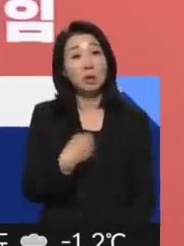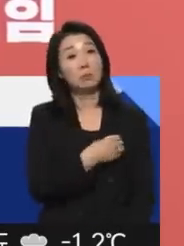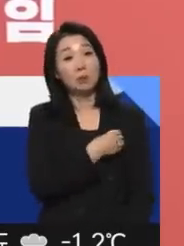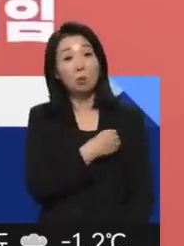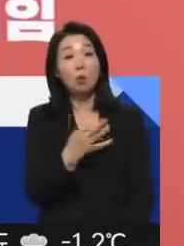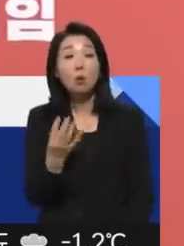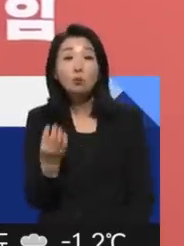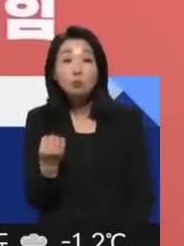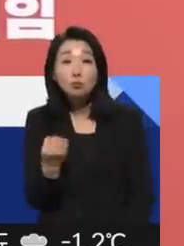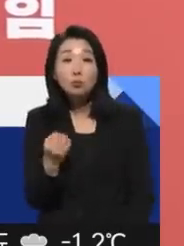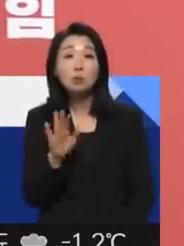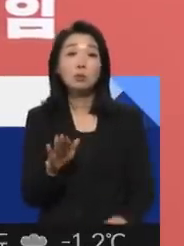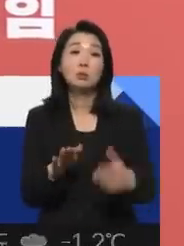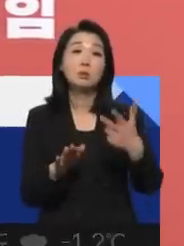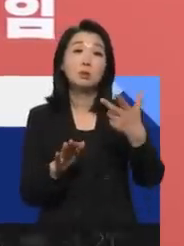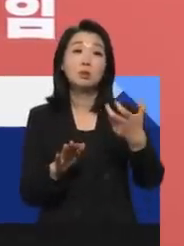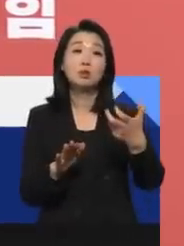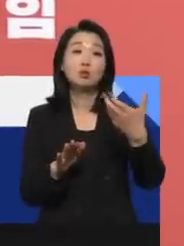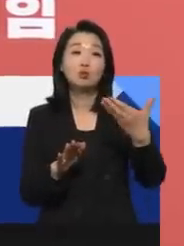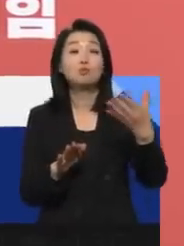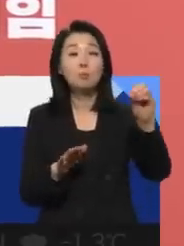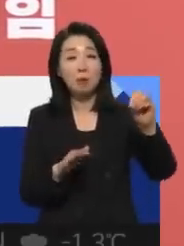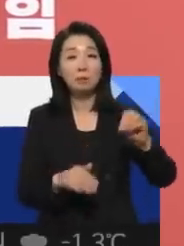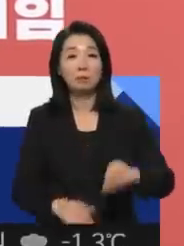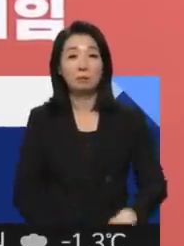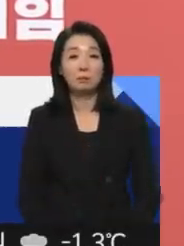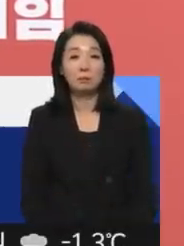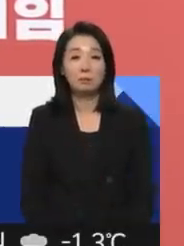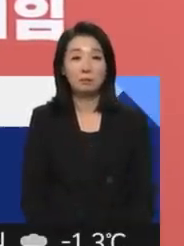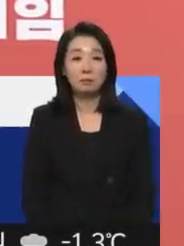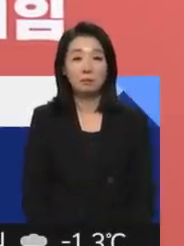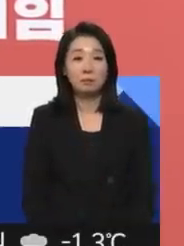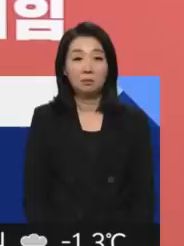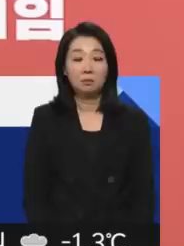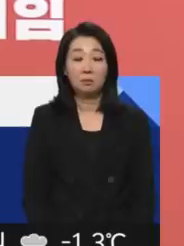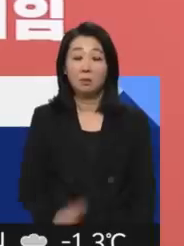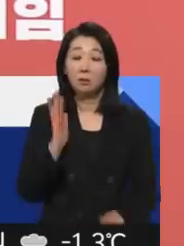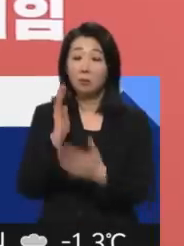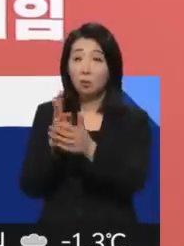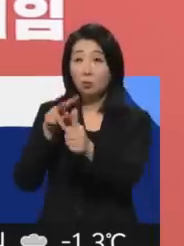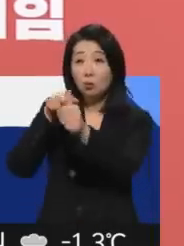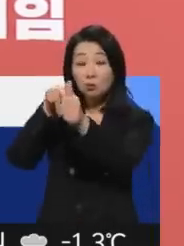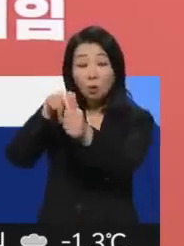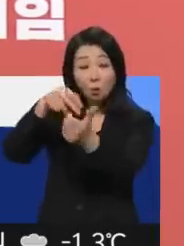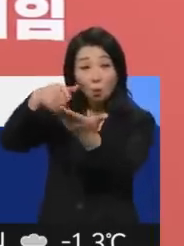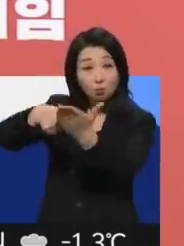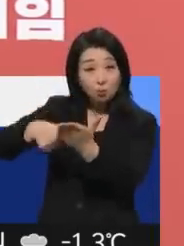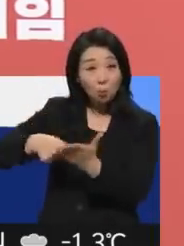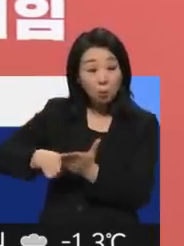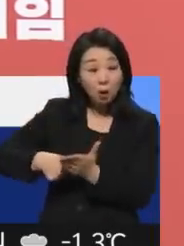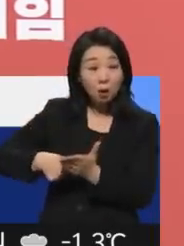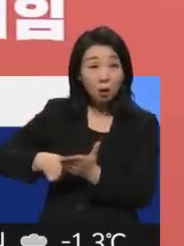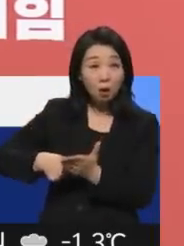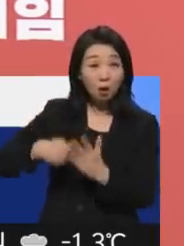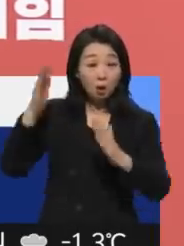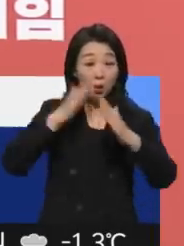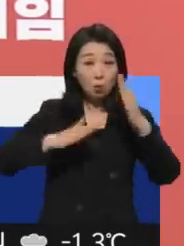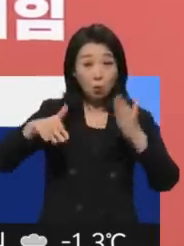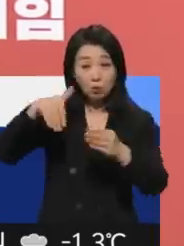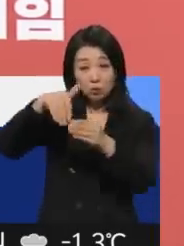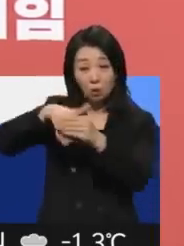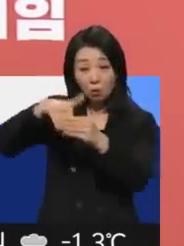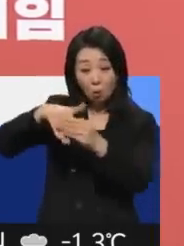수가 79만 명에 이릅니다. 대선 후보를 뽑는, 뭐 공직 후보를 뽑는 선거라면은